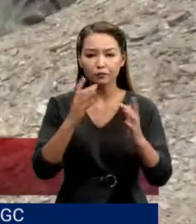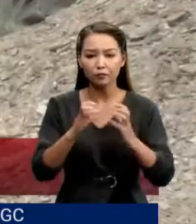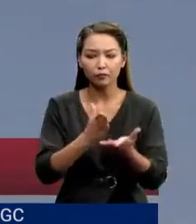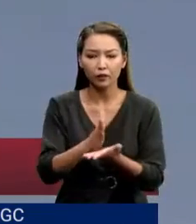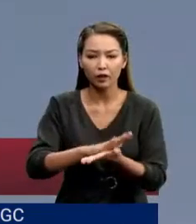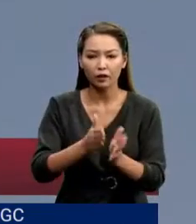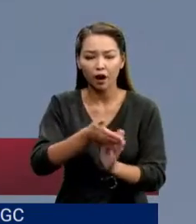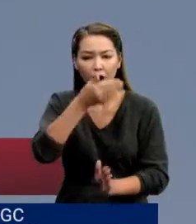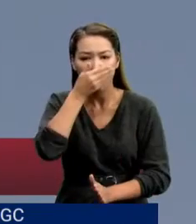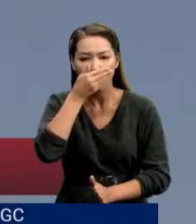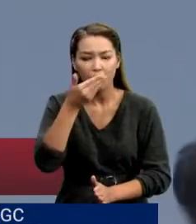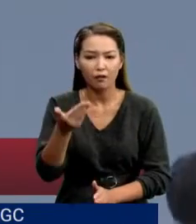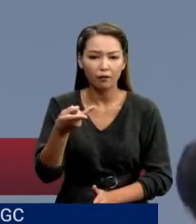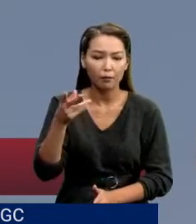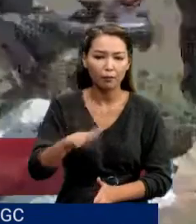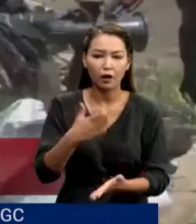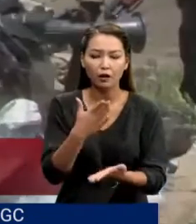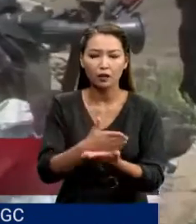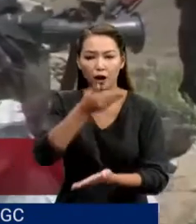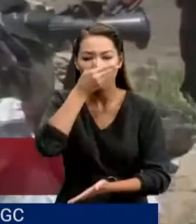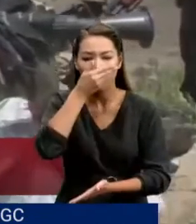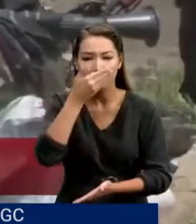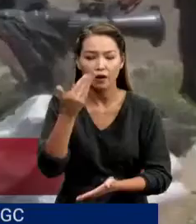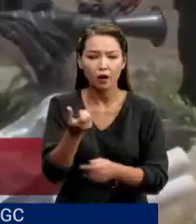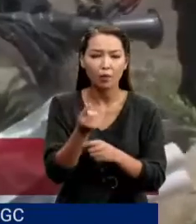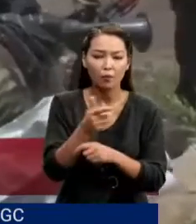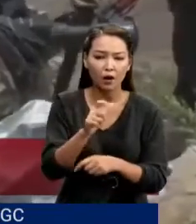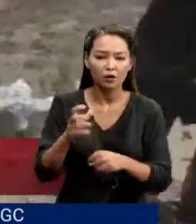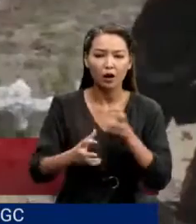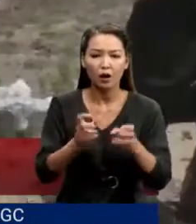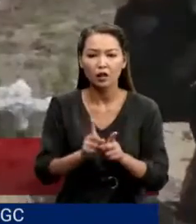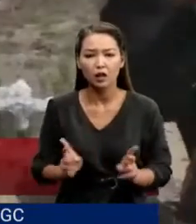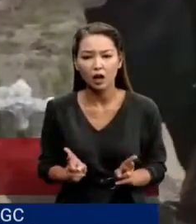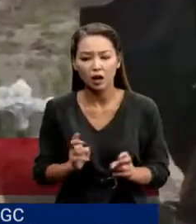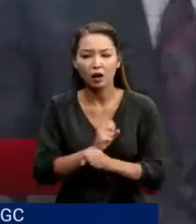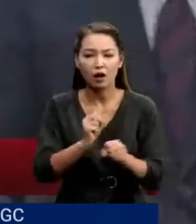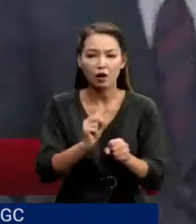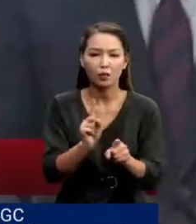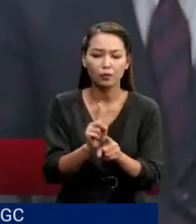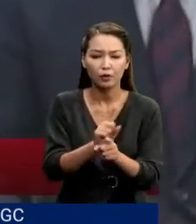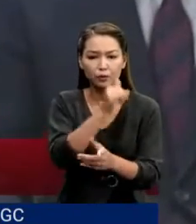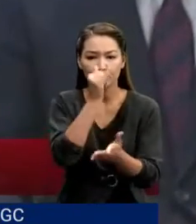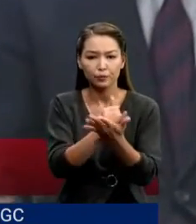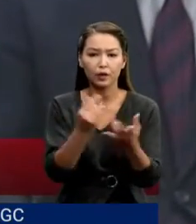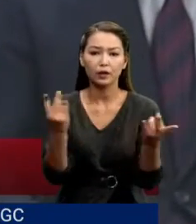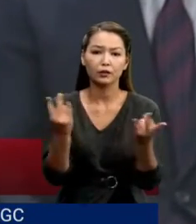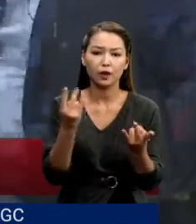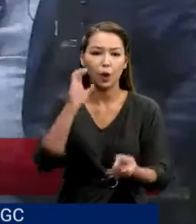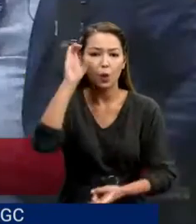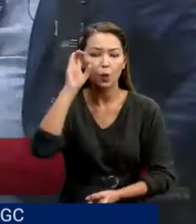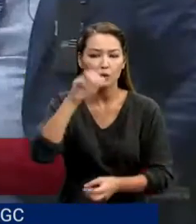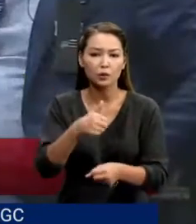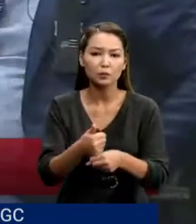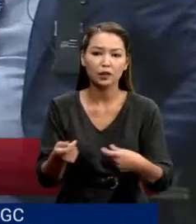Ауғанстан мәселесін екінші орынға сырды. Бірақ Ауғанстанның қайтадан халықаралық террористік хабқа айналуына жол бермеу керек, дейді Өзбекстан